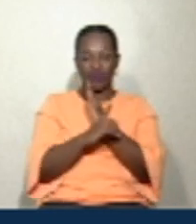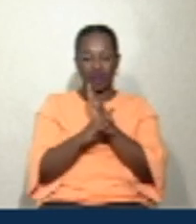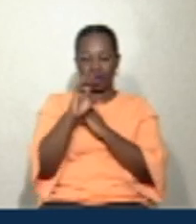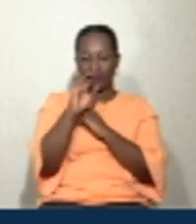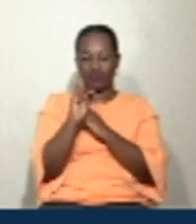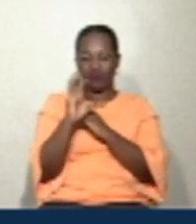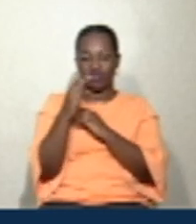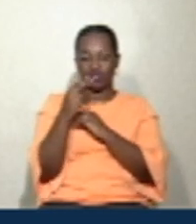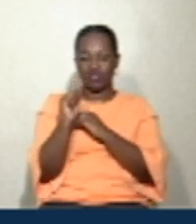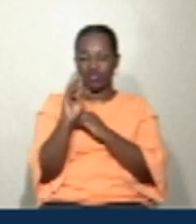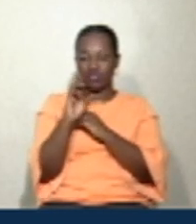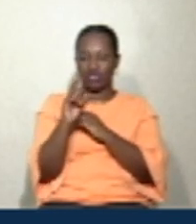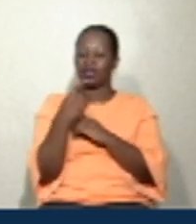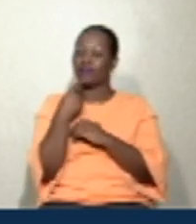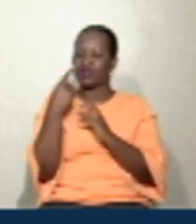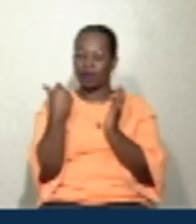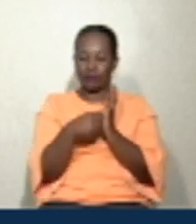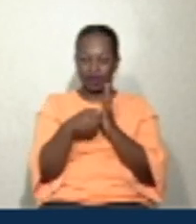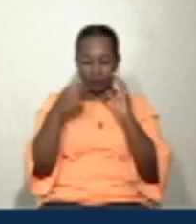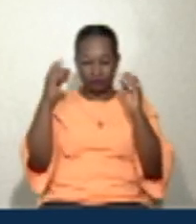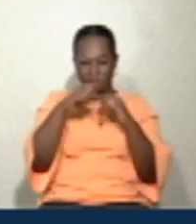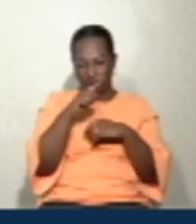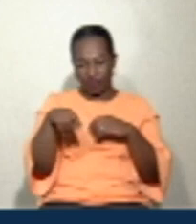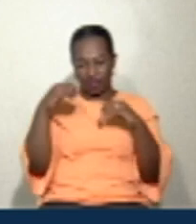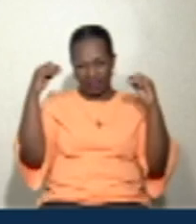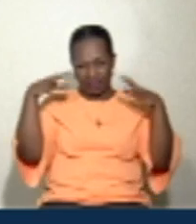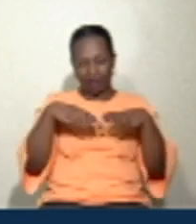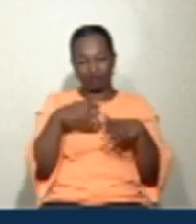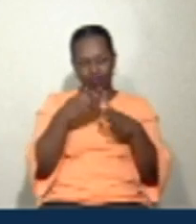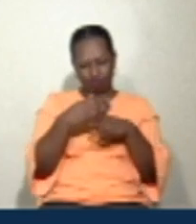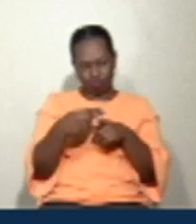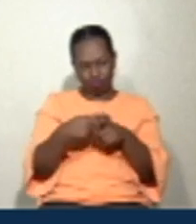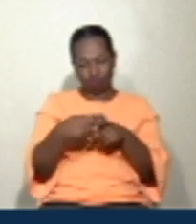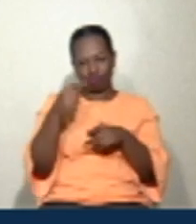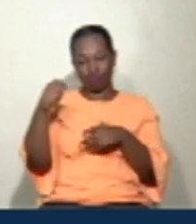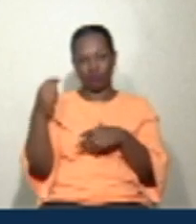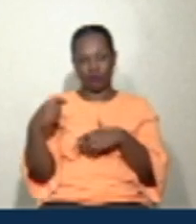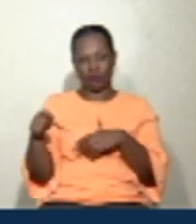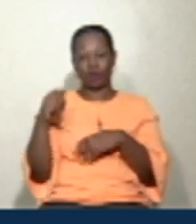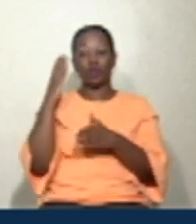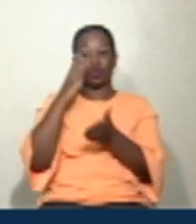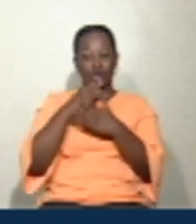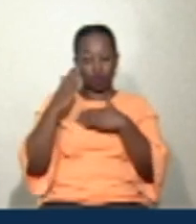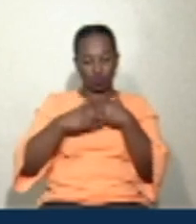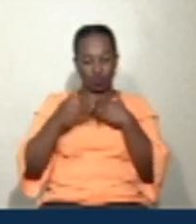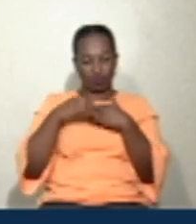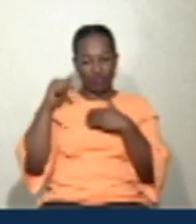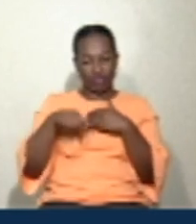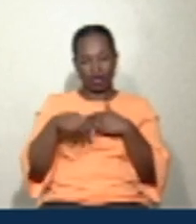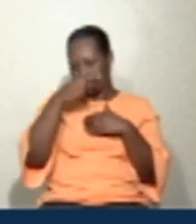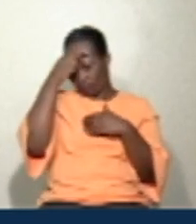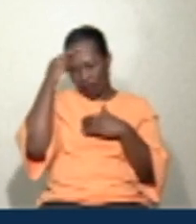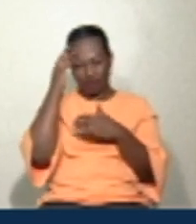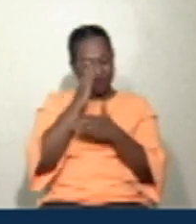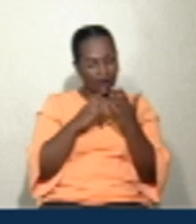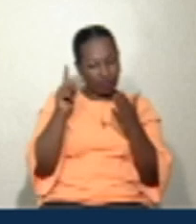Richard avuga ko amakosa agaragaye agiye gukosoka. Birumvikana kugira ngo dutumizwe hano nuko bitameze neza, hari urugendo dufite,